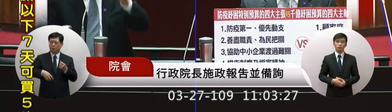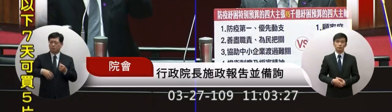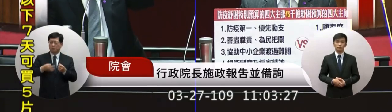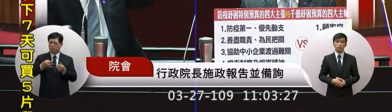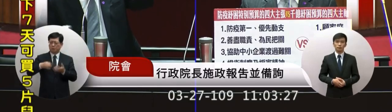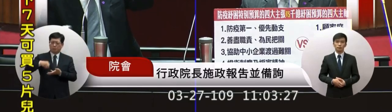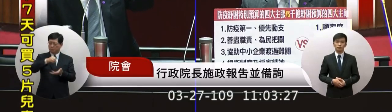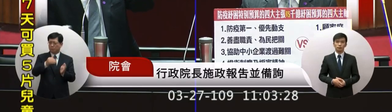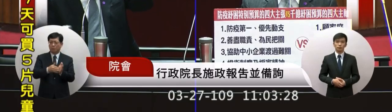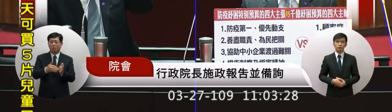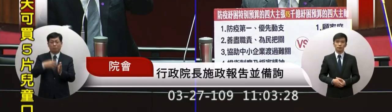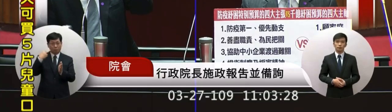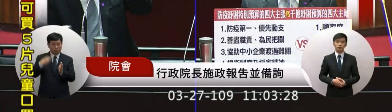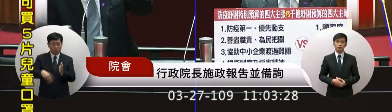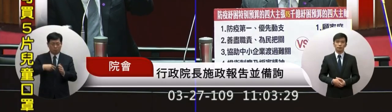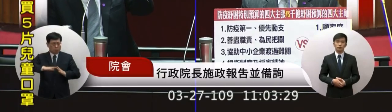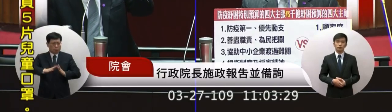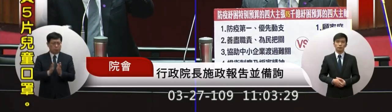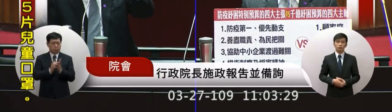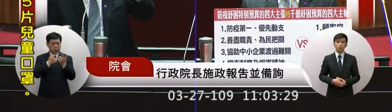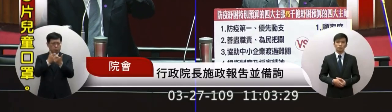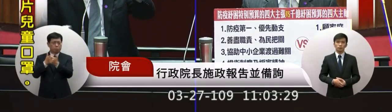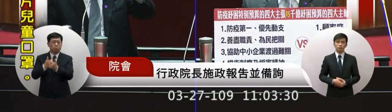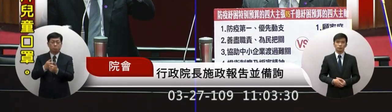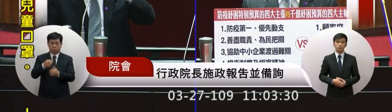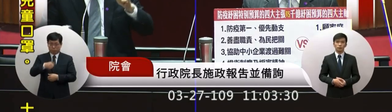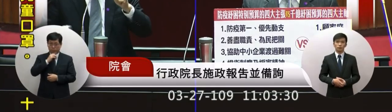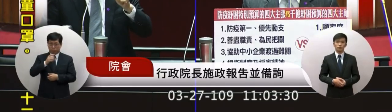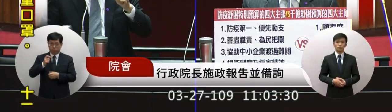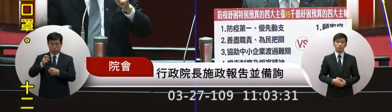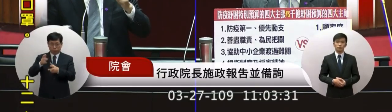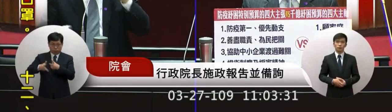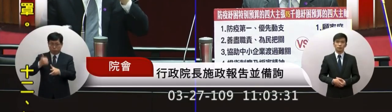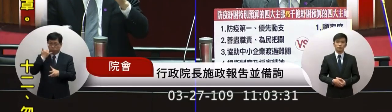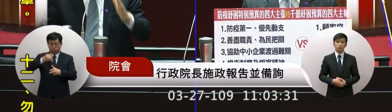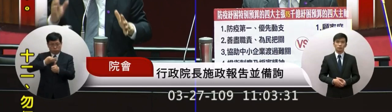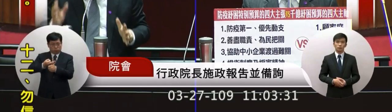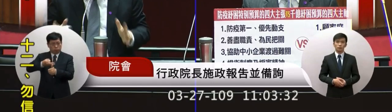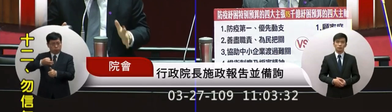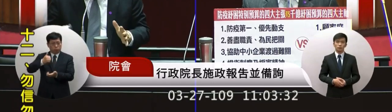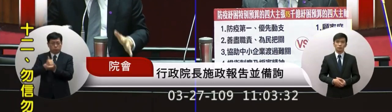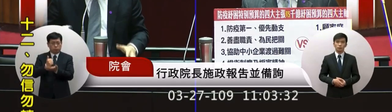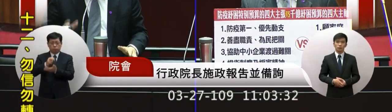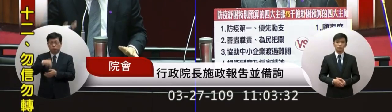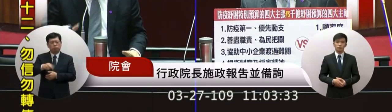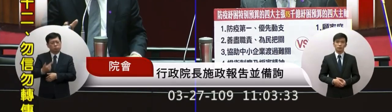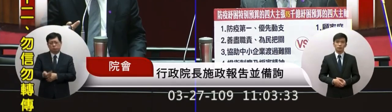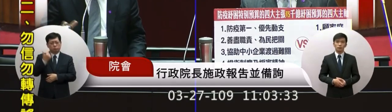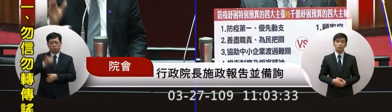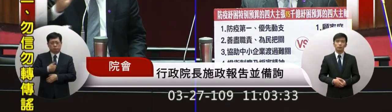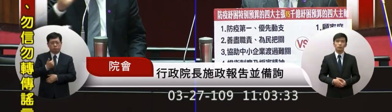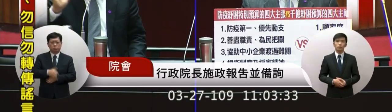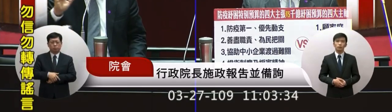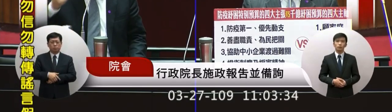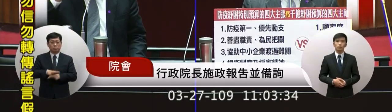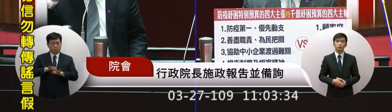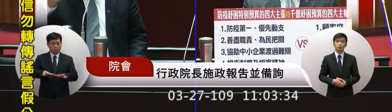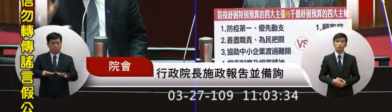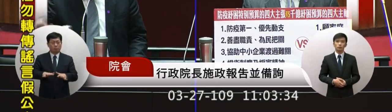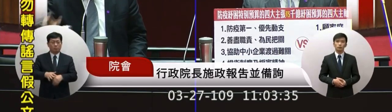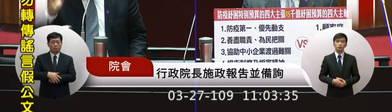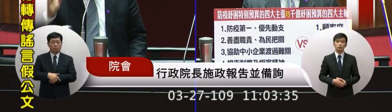且即卖拢立竿见影，即个产业拢提高，所以。足紧的啦，即话咱哦，真